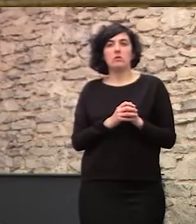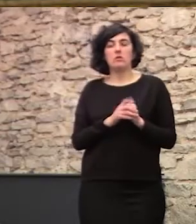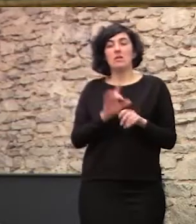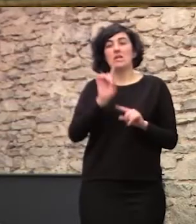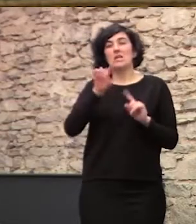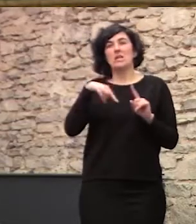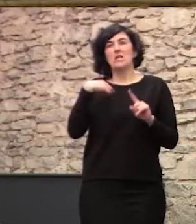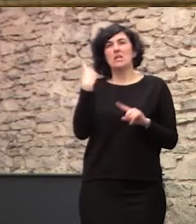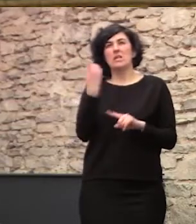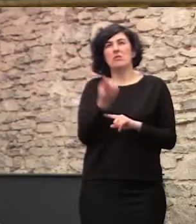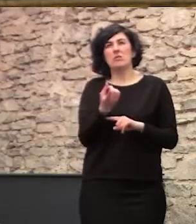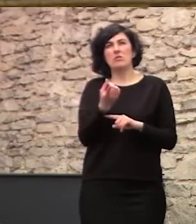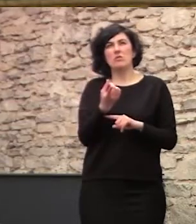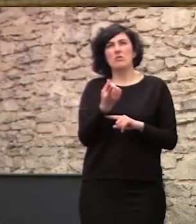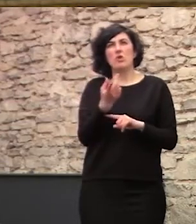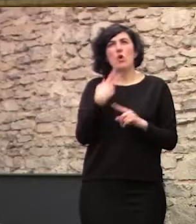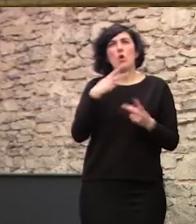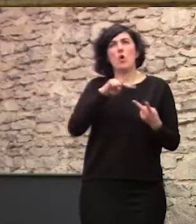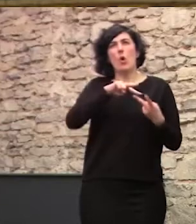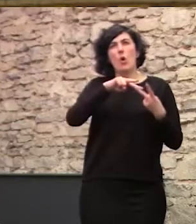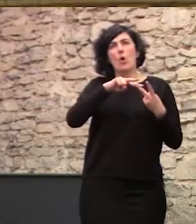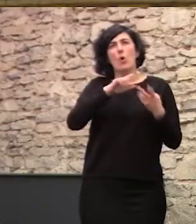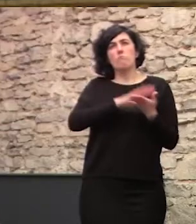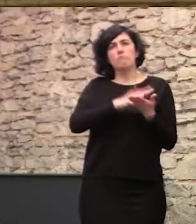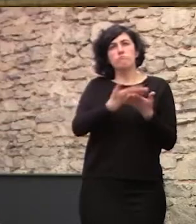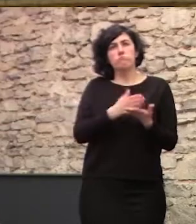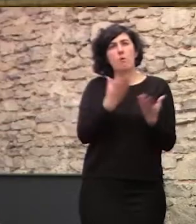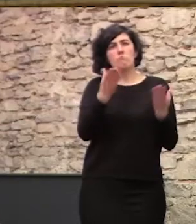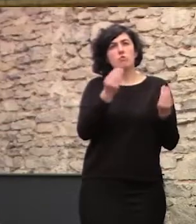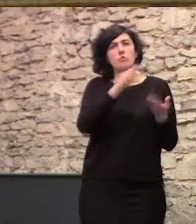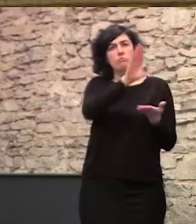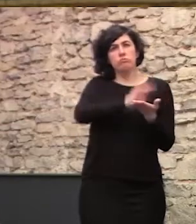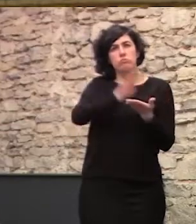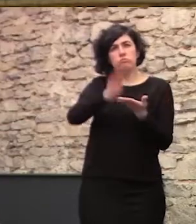asko aukeratzen dituen baita ere, eta ban horrek